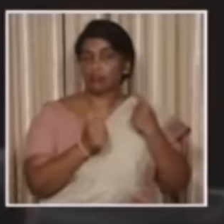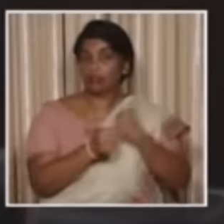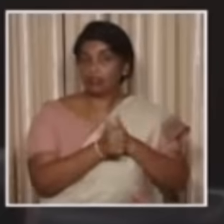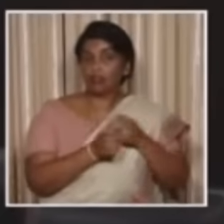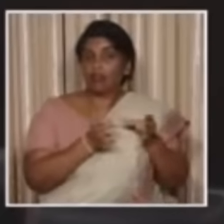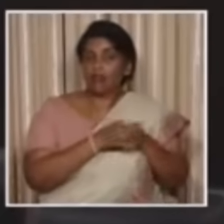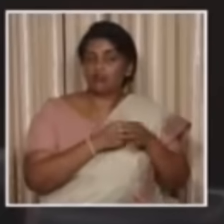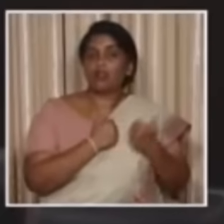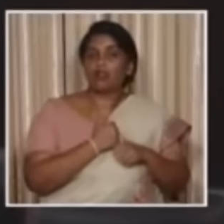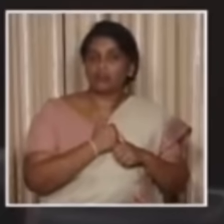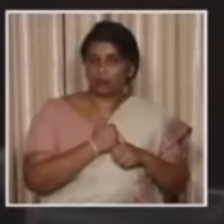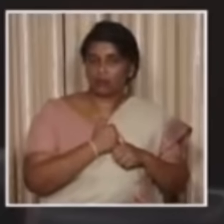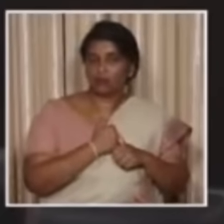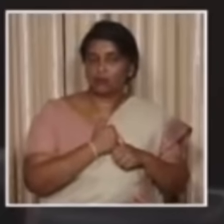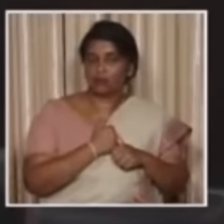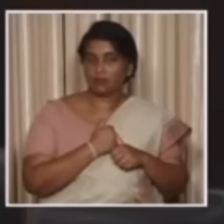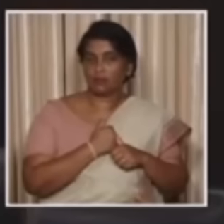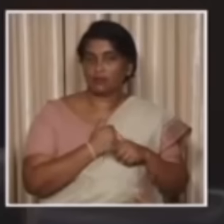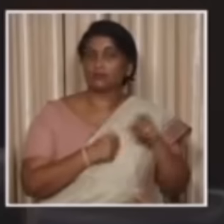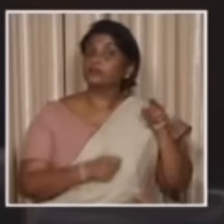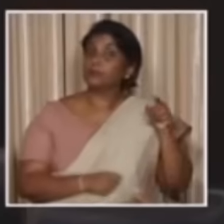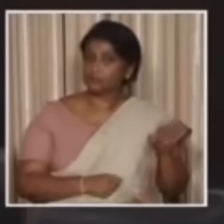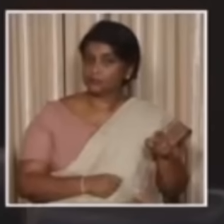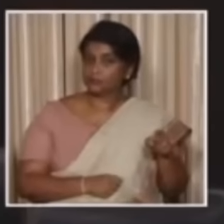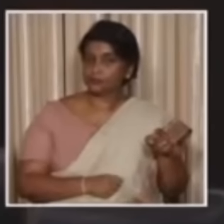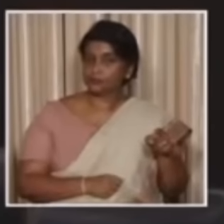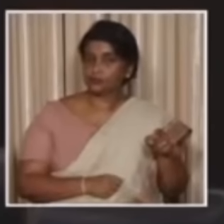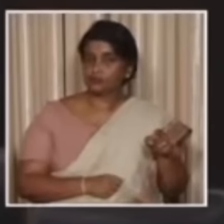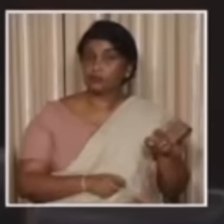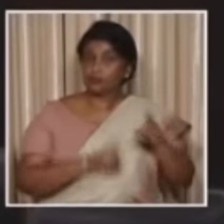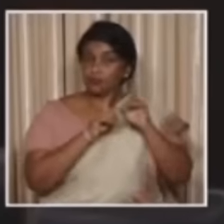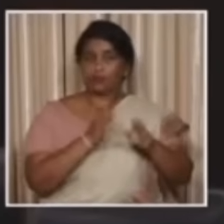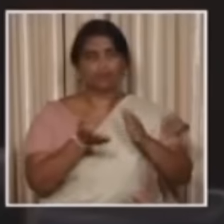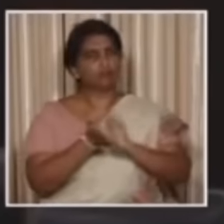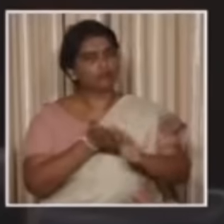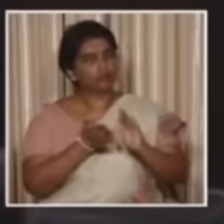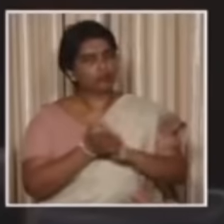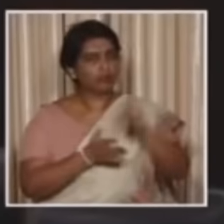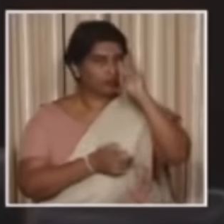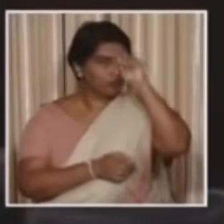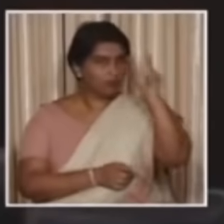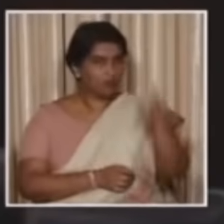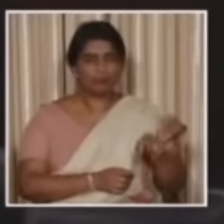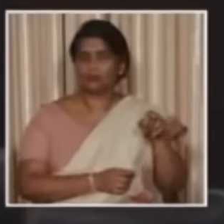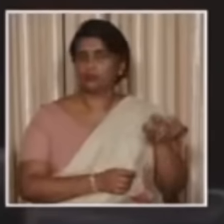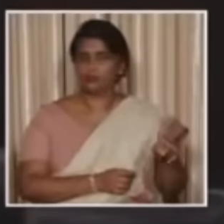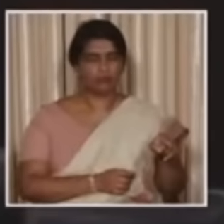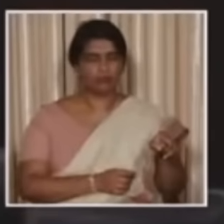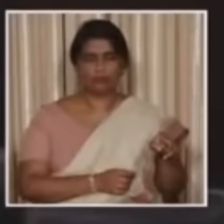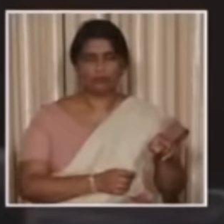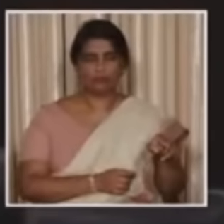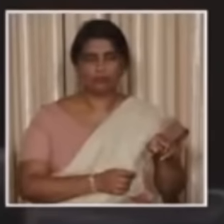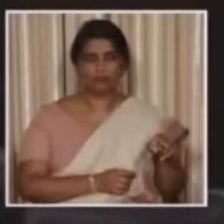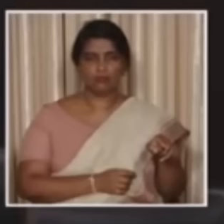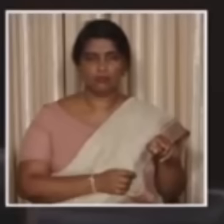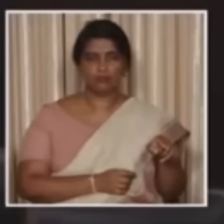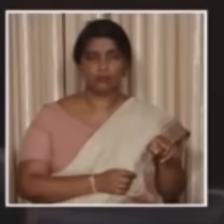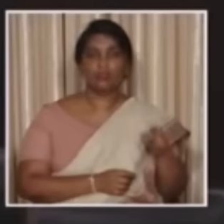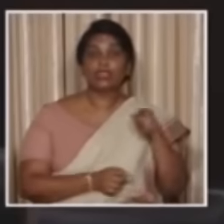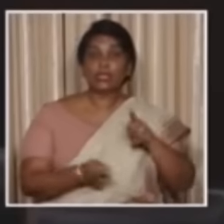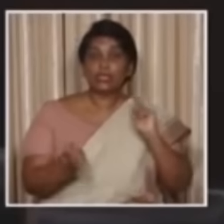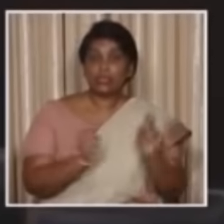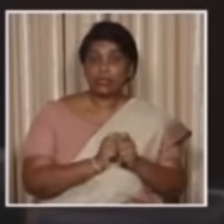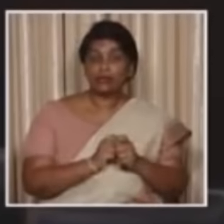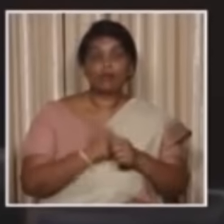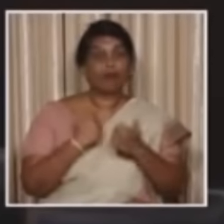දෙවනි පෙළක් හැදුවා එතකොට එච්චර සේවයක් කරපු එතුමාට කවදාවත් මේ ක්‍රිකට්